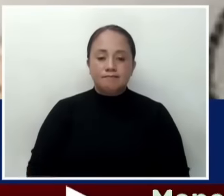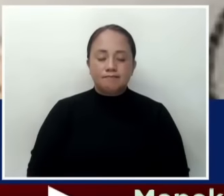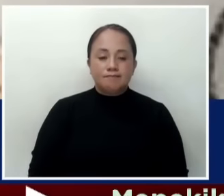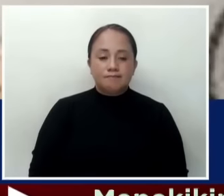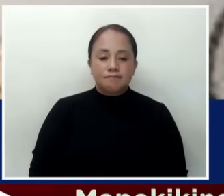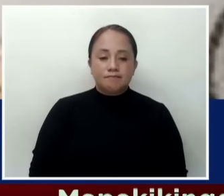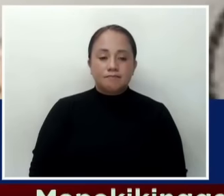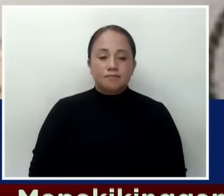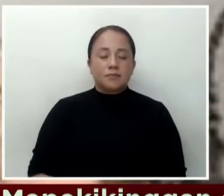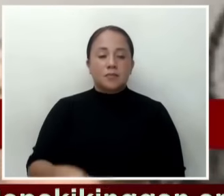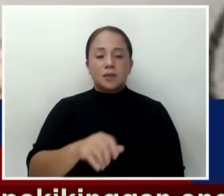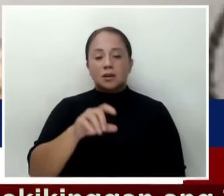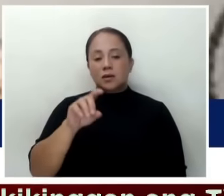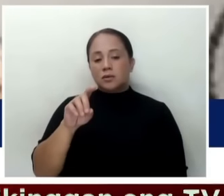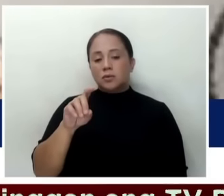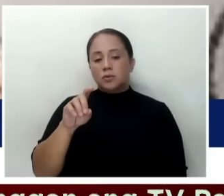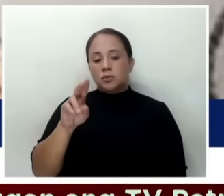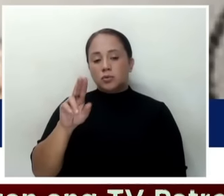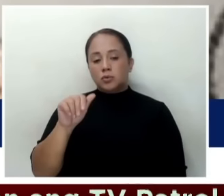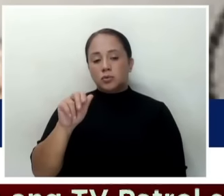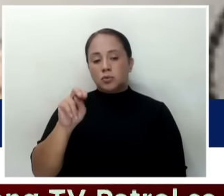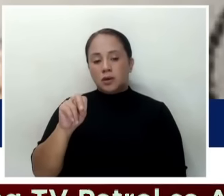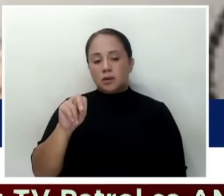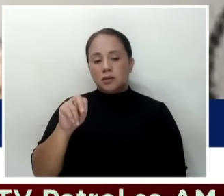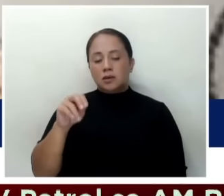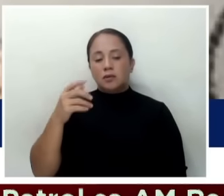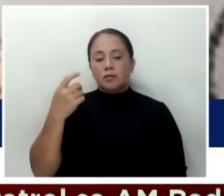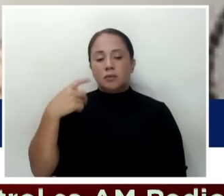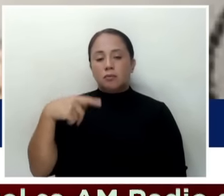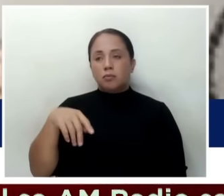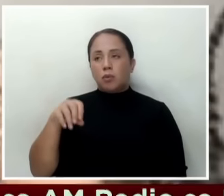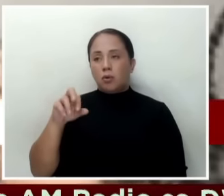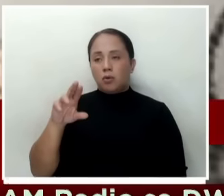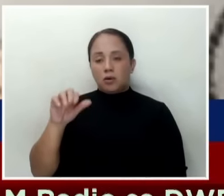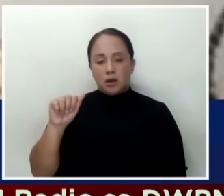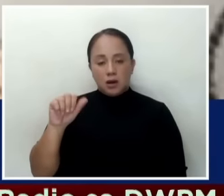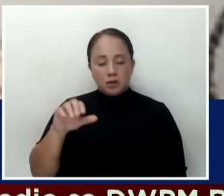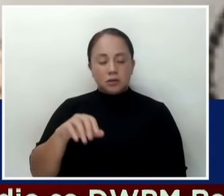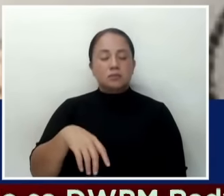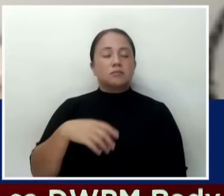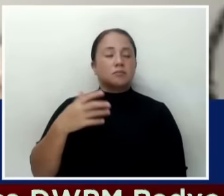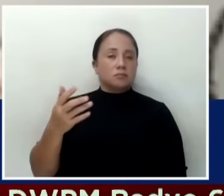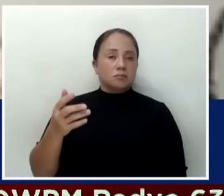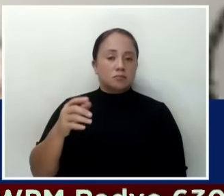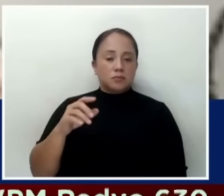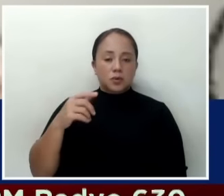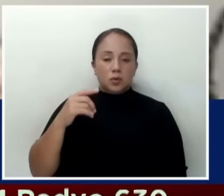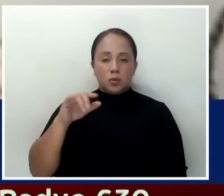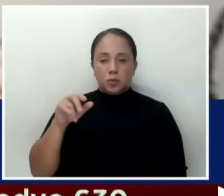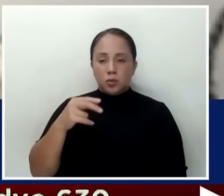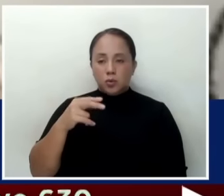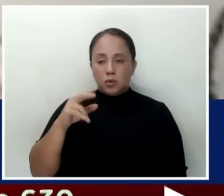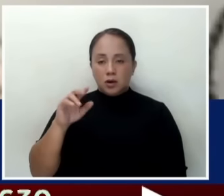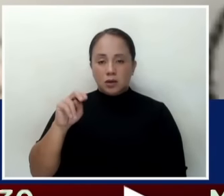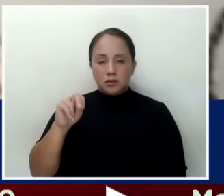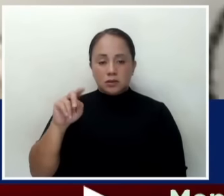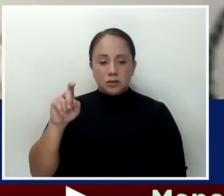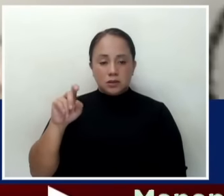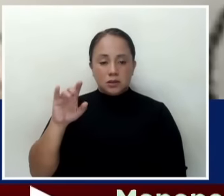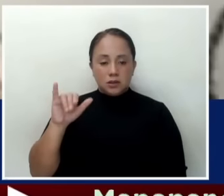Tulad ni na Duan Ren Wu, no, ng Porak Pogo Hub, si Zhang Jie at si Huang Ziyang na sinabi